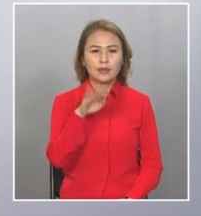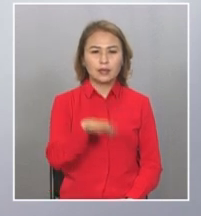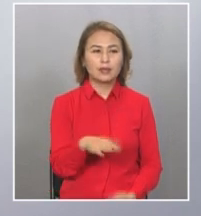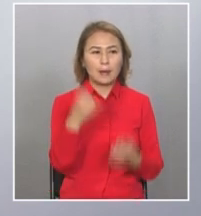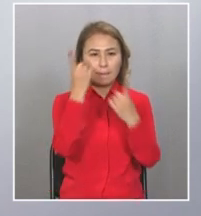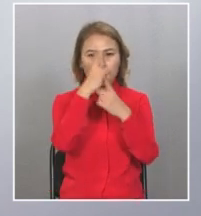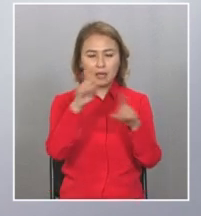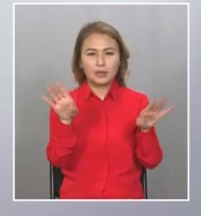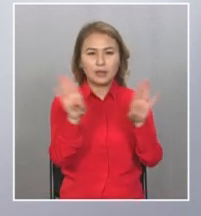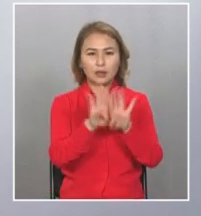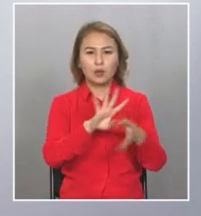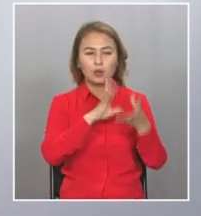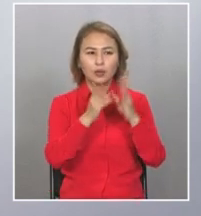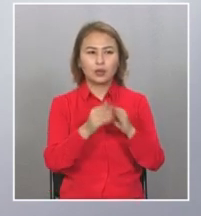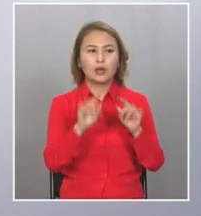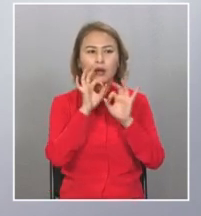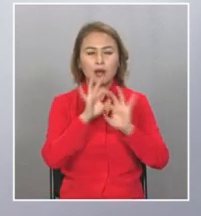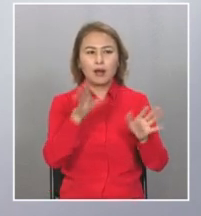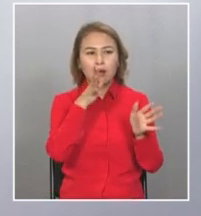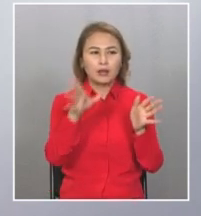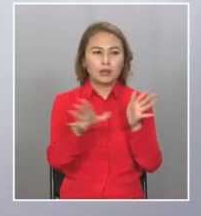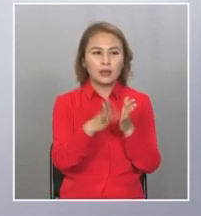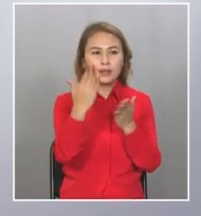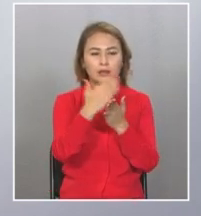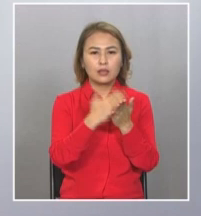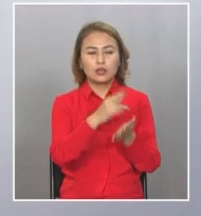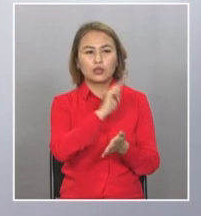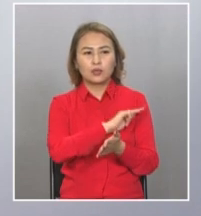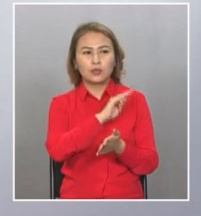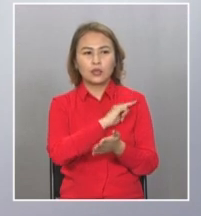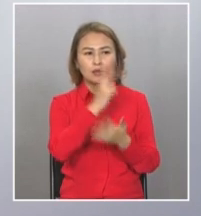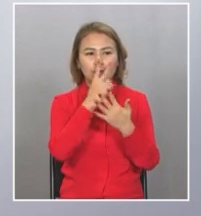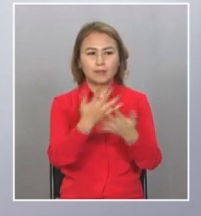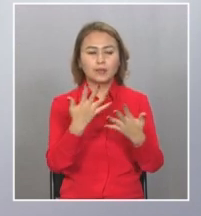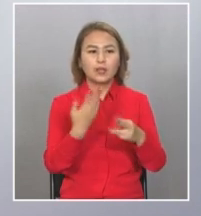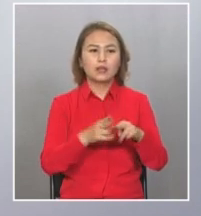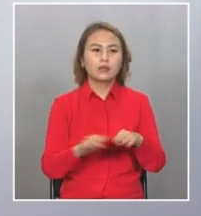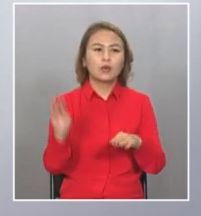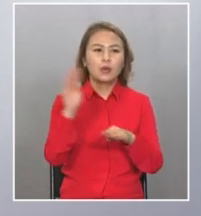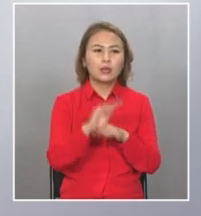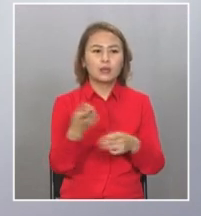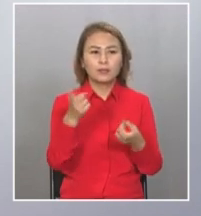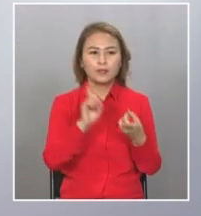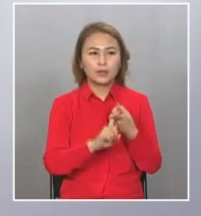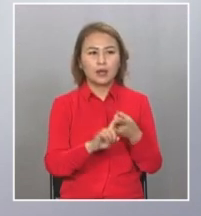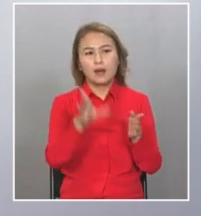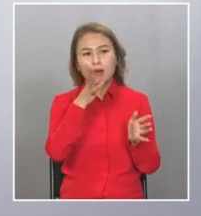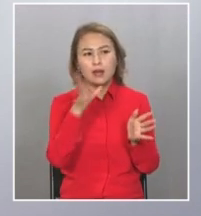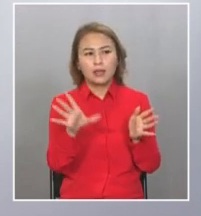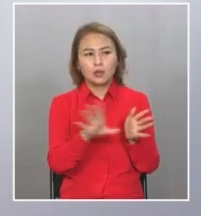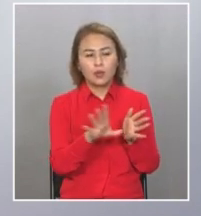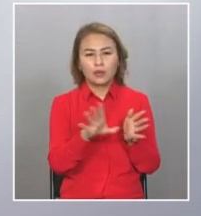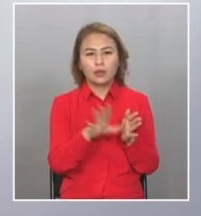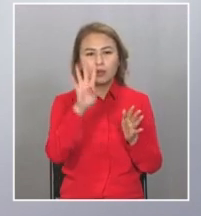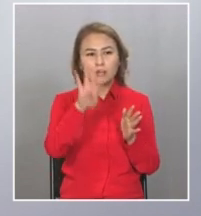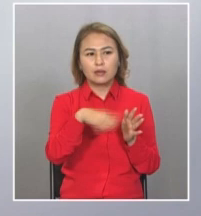Статистикалық мәліметтерді өңдеу үшін электрондық кестені қолданамыз. Алдыңғы білімдерімізге сүйене отырып, электрондық